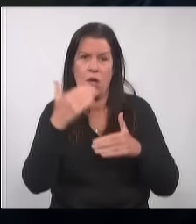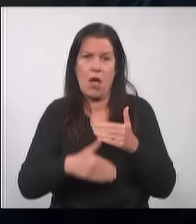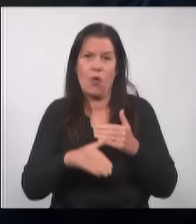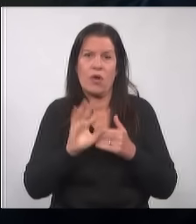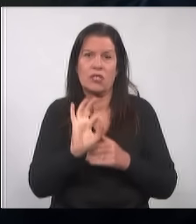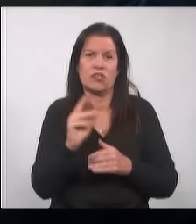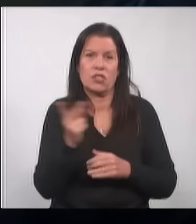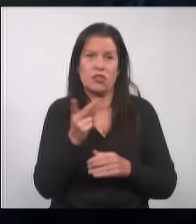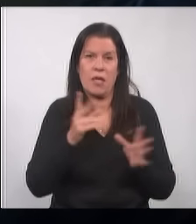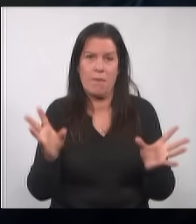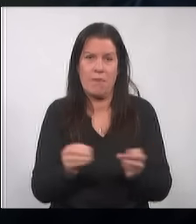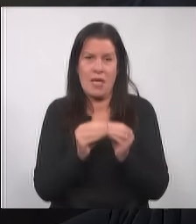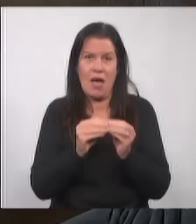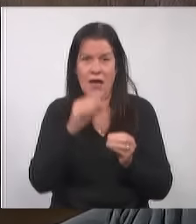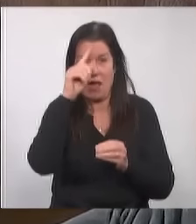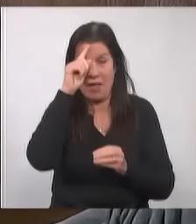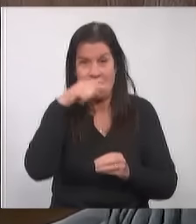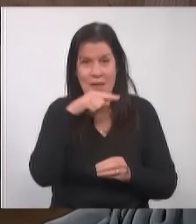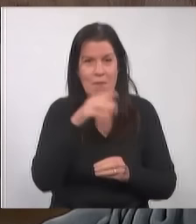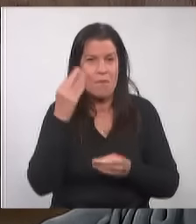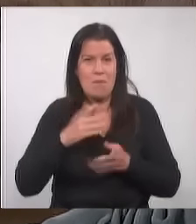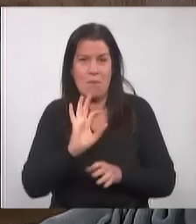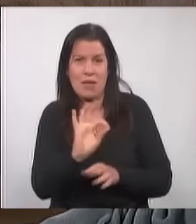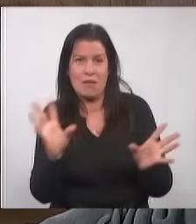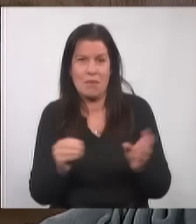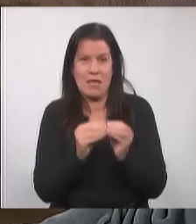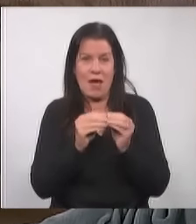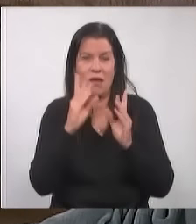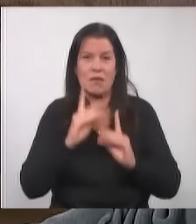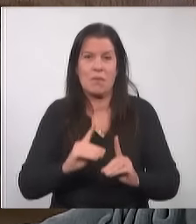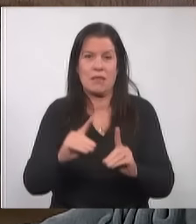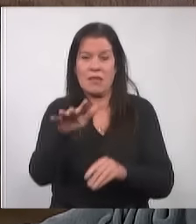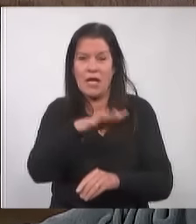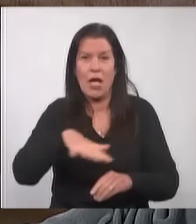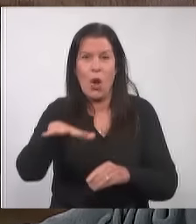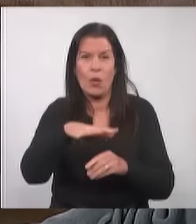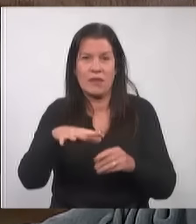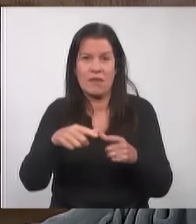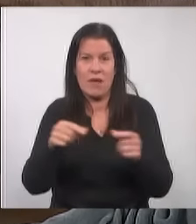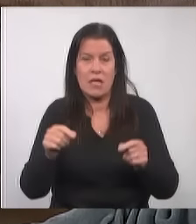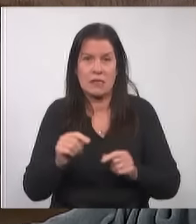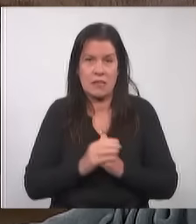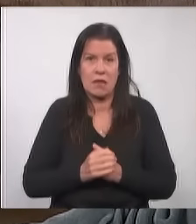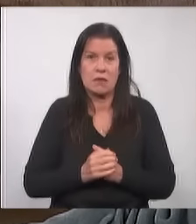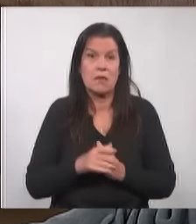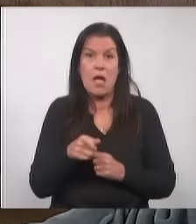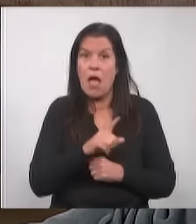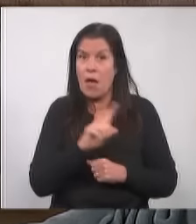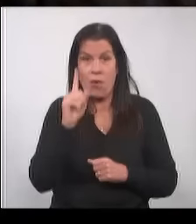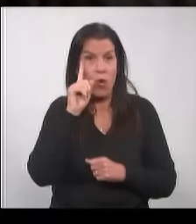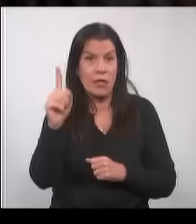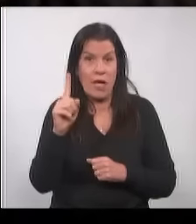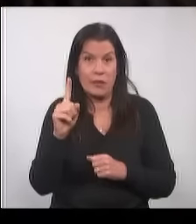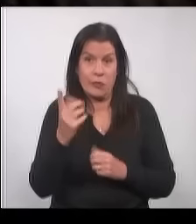בזוקה וביתו, בדרך לעוטף עזה. איש מהם לא מבין שבעוד כמה דקות הם יקלו לזירת מלחמה.